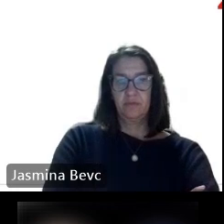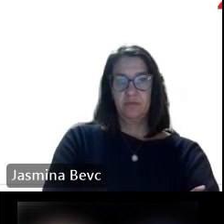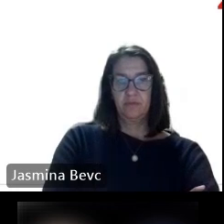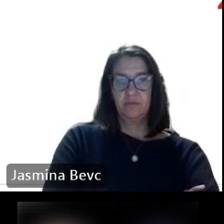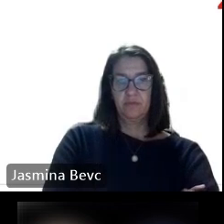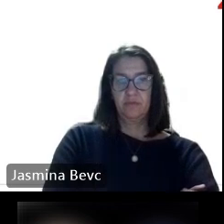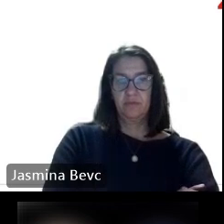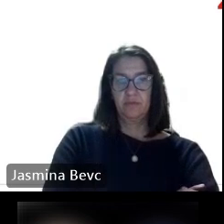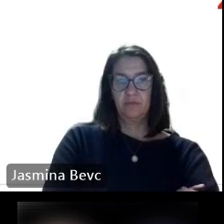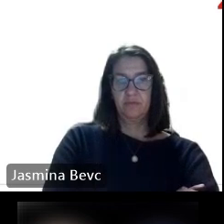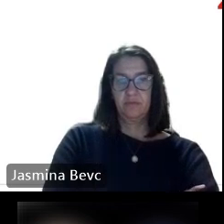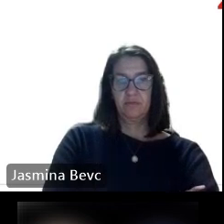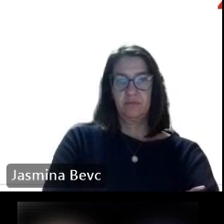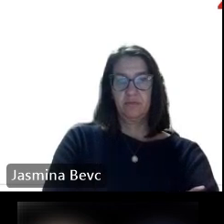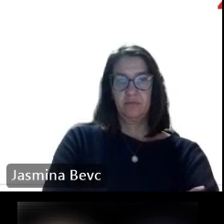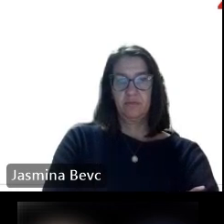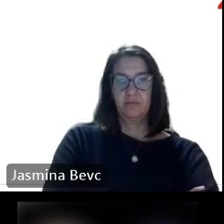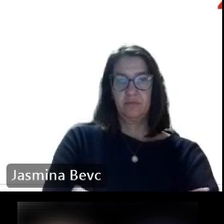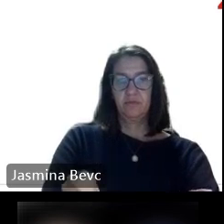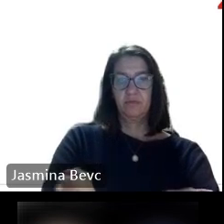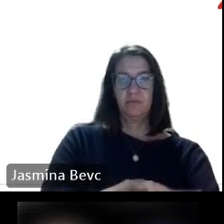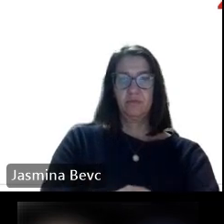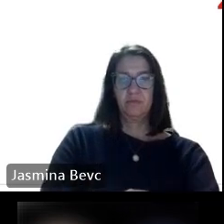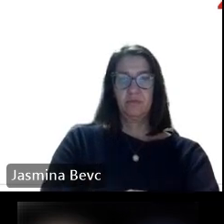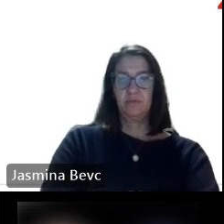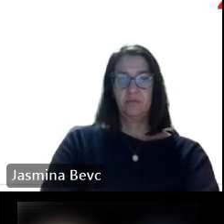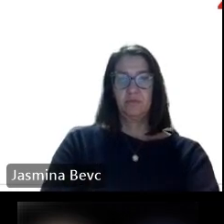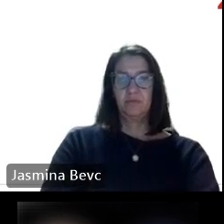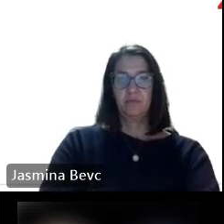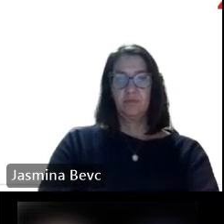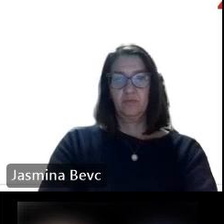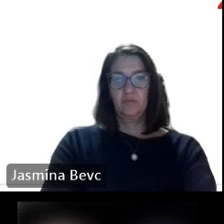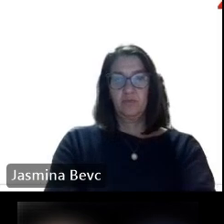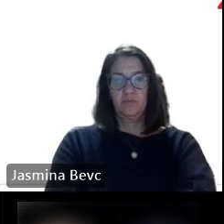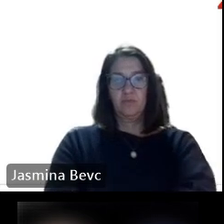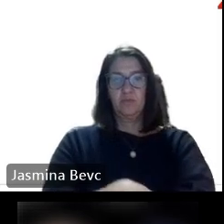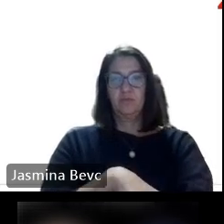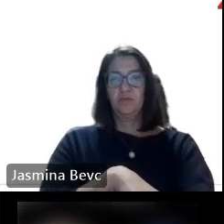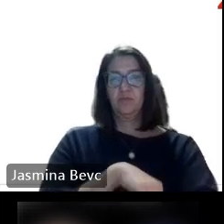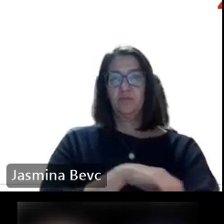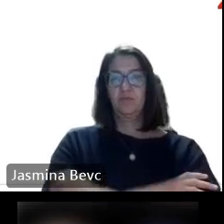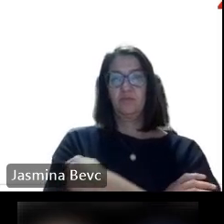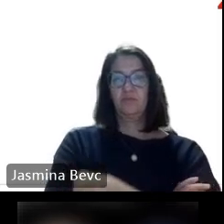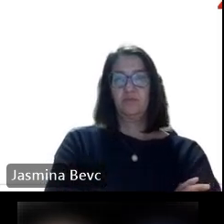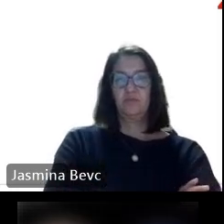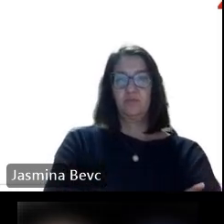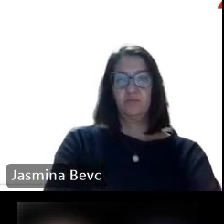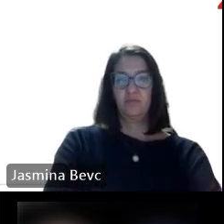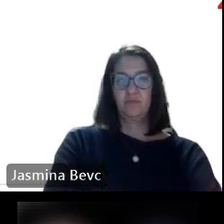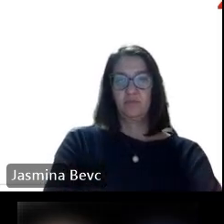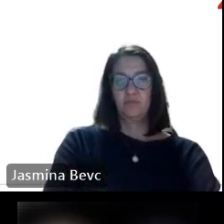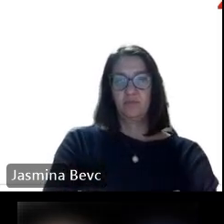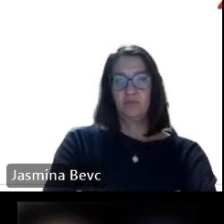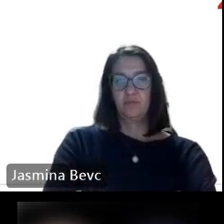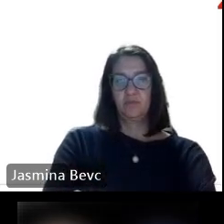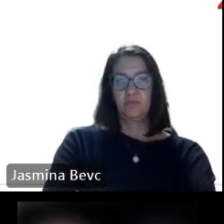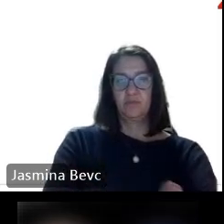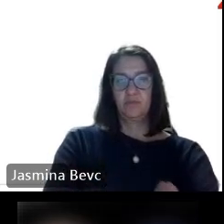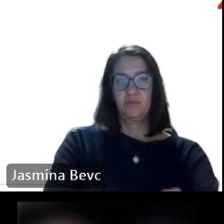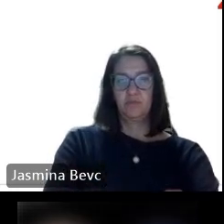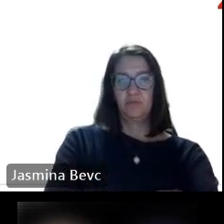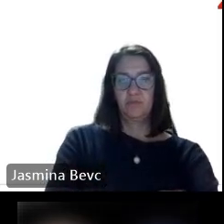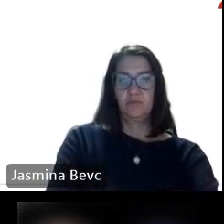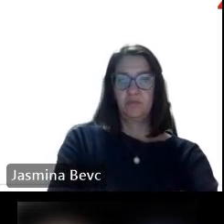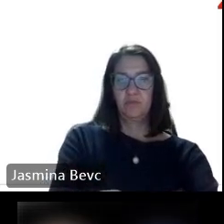z nizkotemperaturnim ogrevalnim sistemom, pomeni z ploskovnim ogrevanjem. Mogoče se